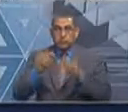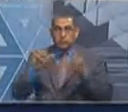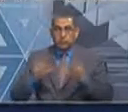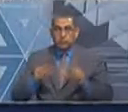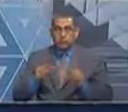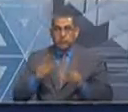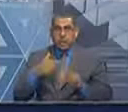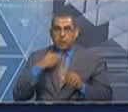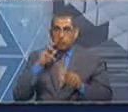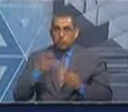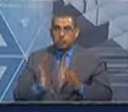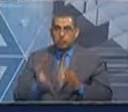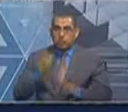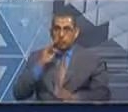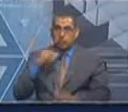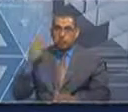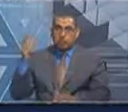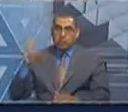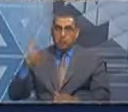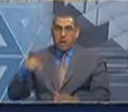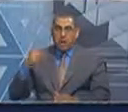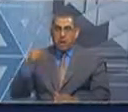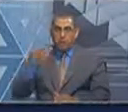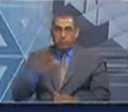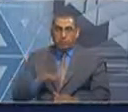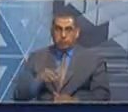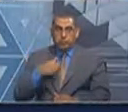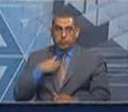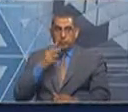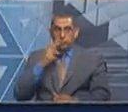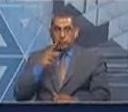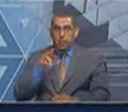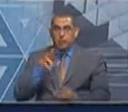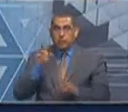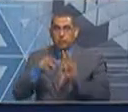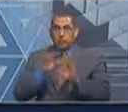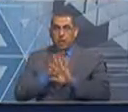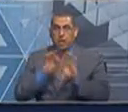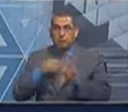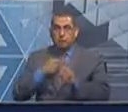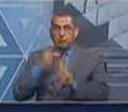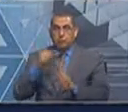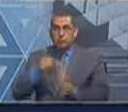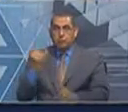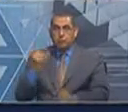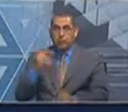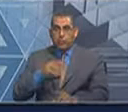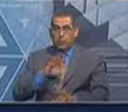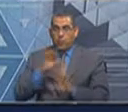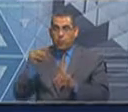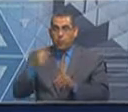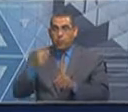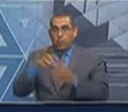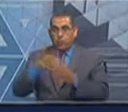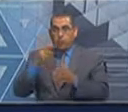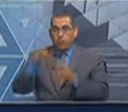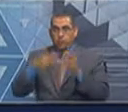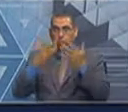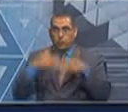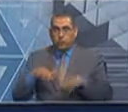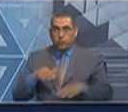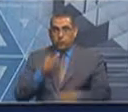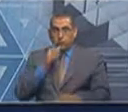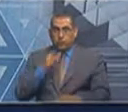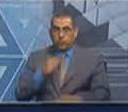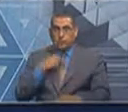برة فرق كبير، يعني الحاجة برة الضعف. أنا بحب جدا المعارض لأن برضه فيها حاجات كويسة، فيها كل حاجة متوفرة في مكان واحد. هنا في حاجات